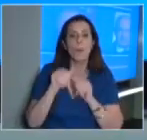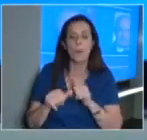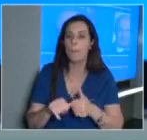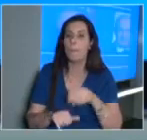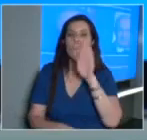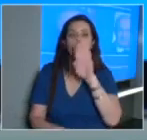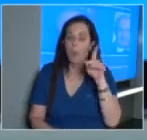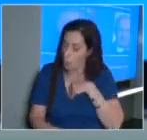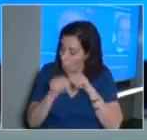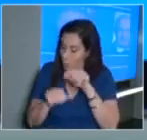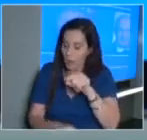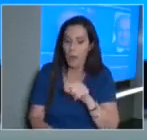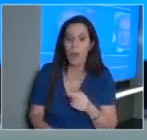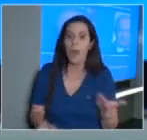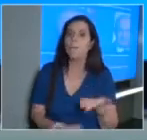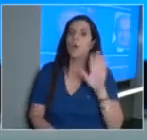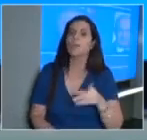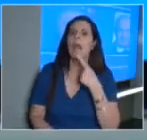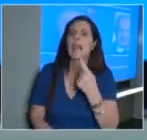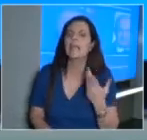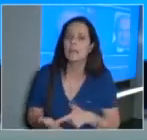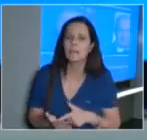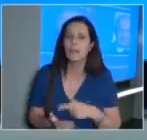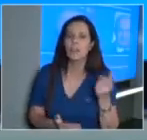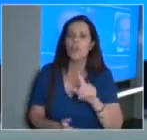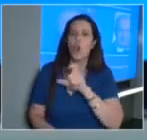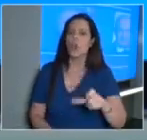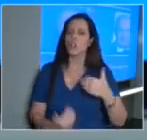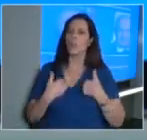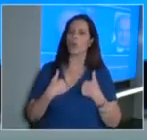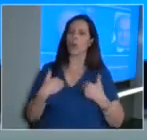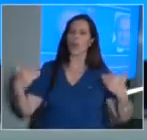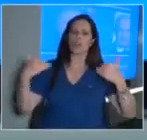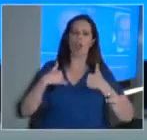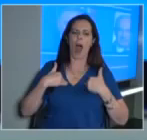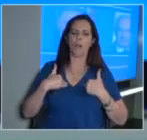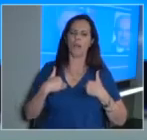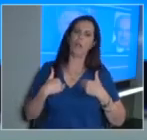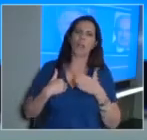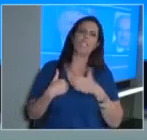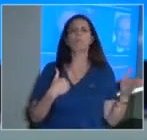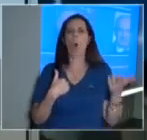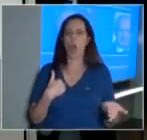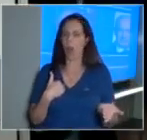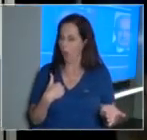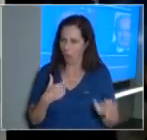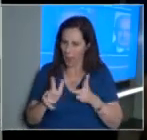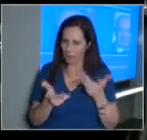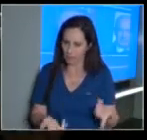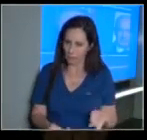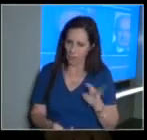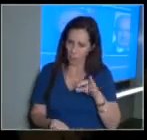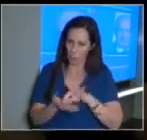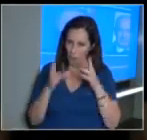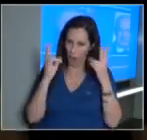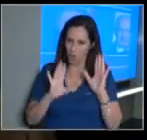בראש הממשלה בנימין נתניהו. מה עוד צריך להגיד בשביל שלא יאשימו אותנו שאנחנו הולכים עם שמאל לממשלת מרץ? עכשיו, יש פה